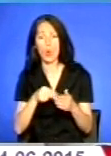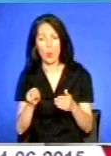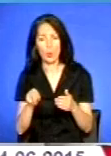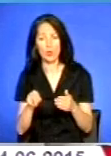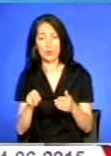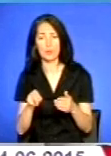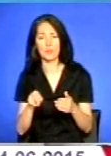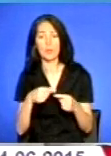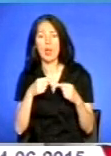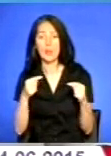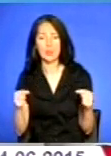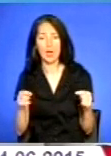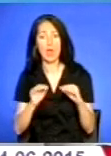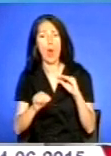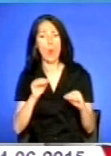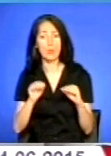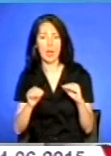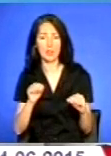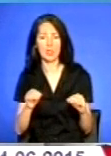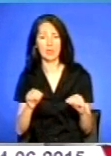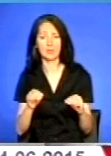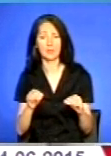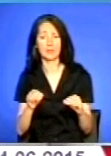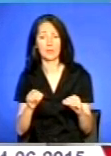купують матеріали, обладнання